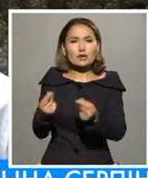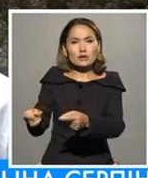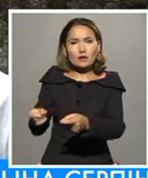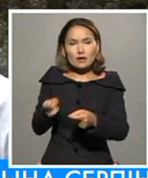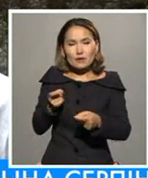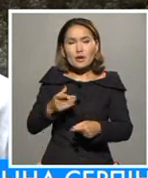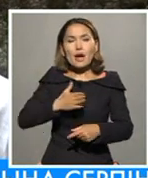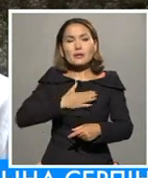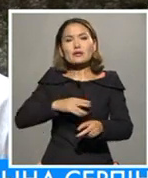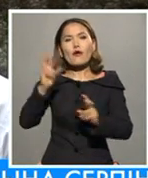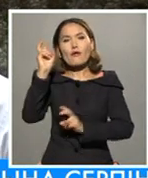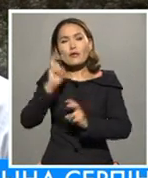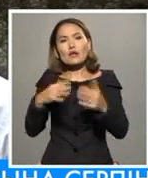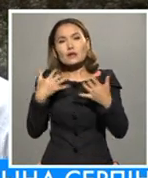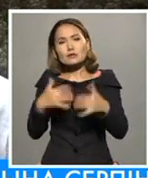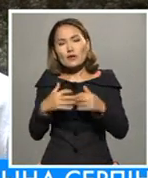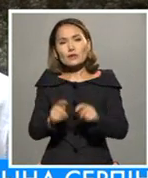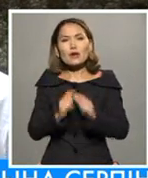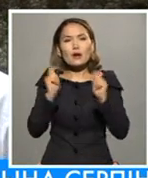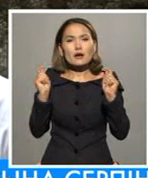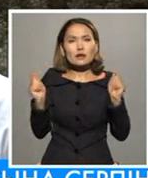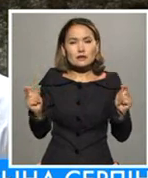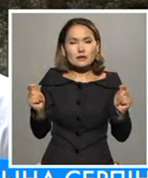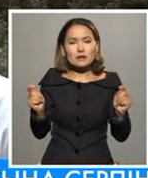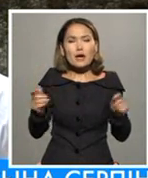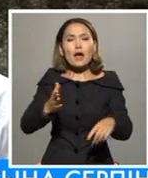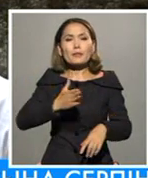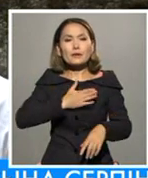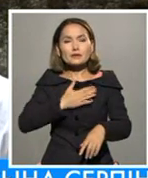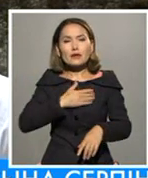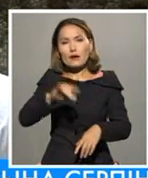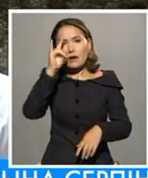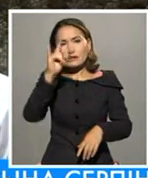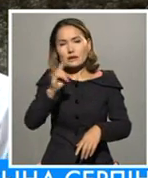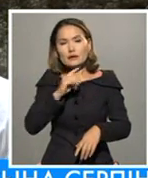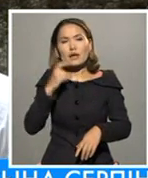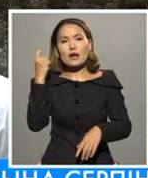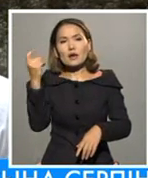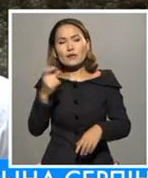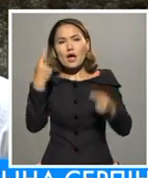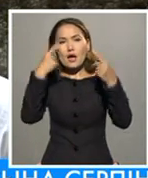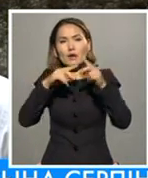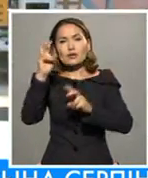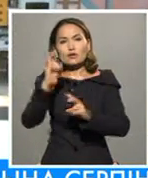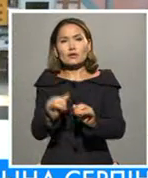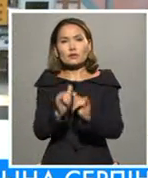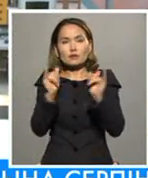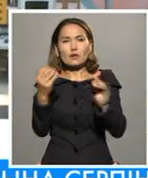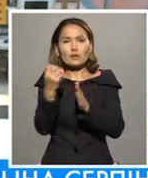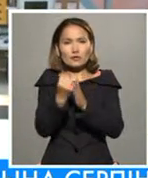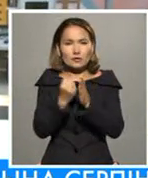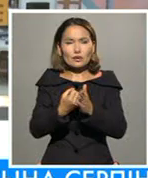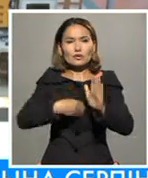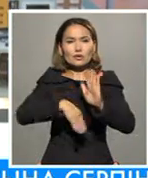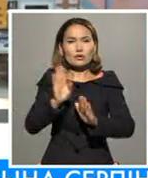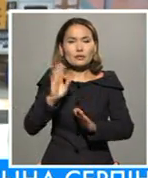елімізде көптеп фабрикалар ашылады, заводтар ашылады. Содан біздің еліміздің индустриалдық мүмкіншілігі де артады. Бұл елімізде